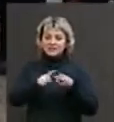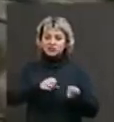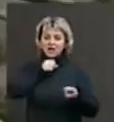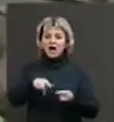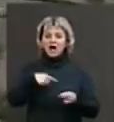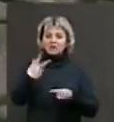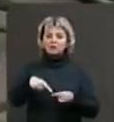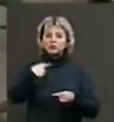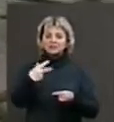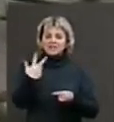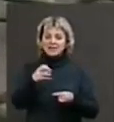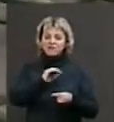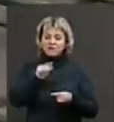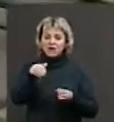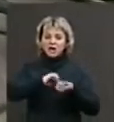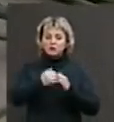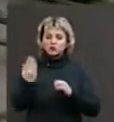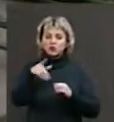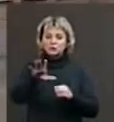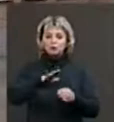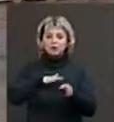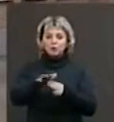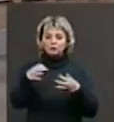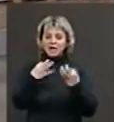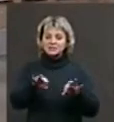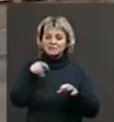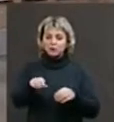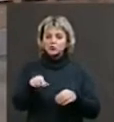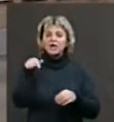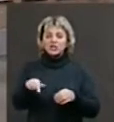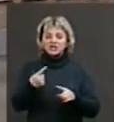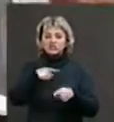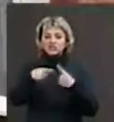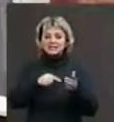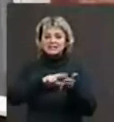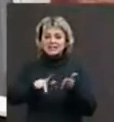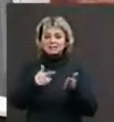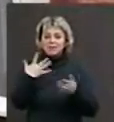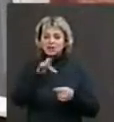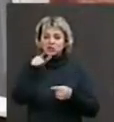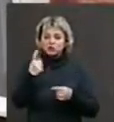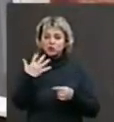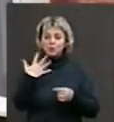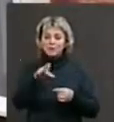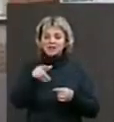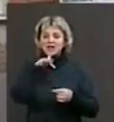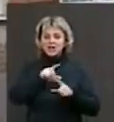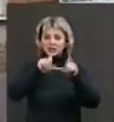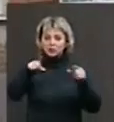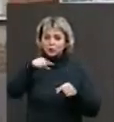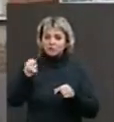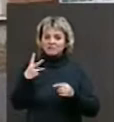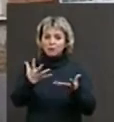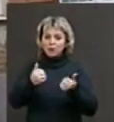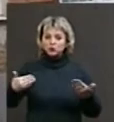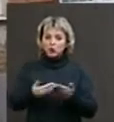3 недели, 13 февраля, Каменск-Шахтинский был полностью освобожден. И вот ровно через 75 лет 105-летняя гимназия номер 12